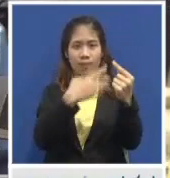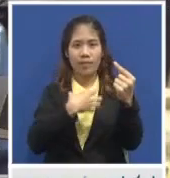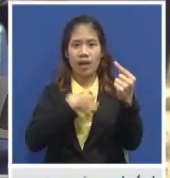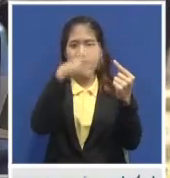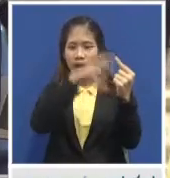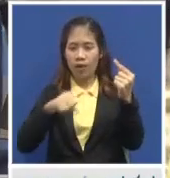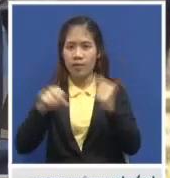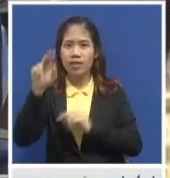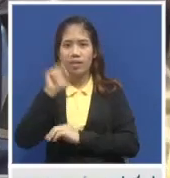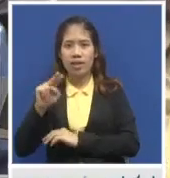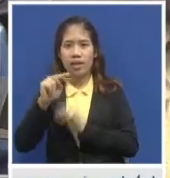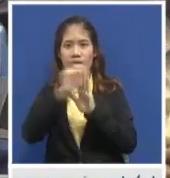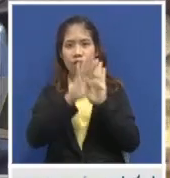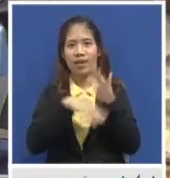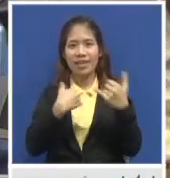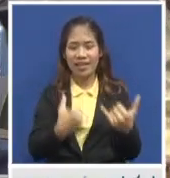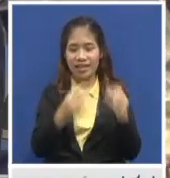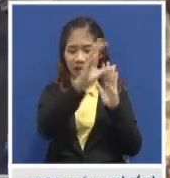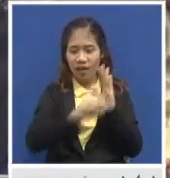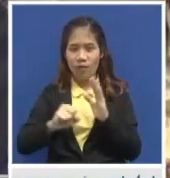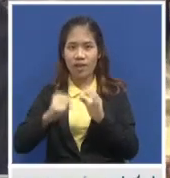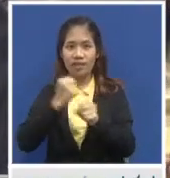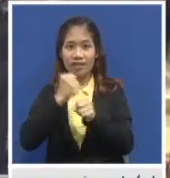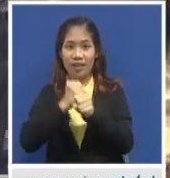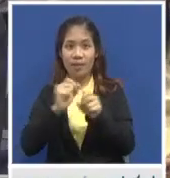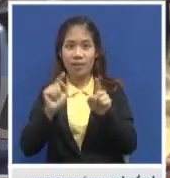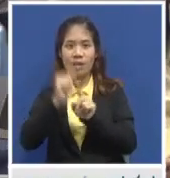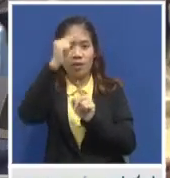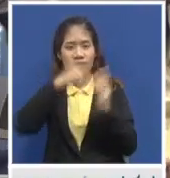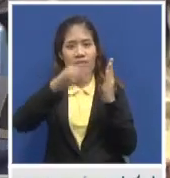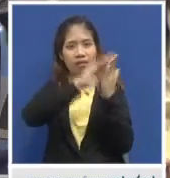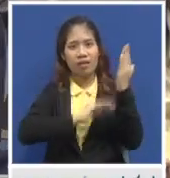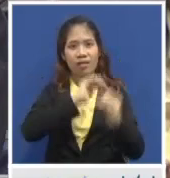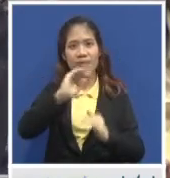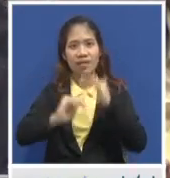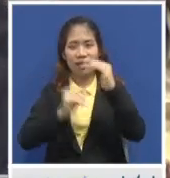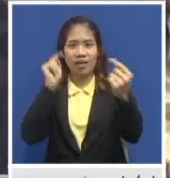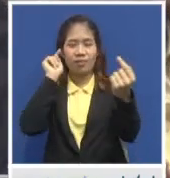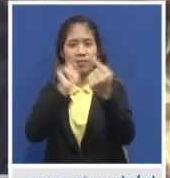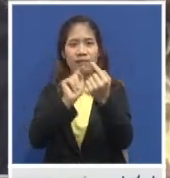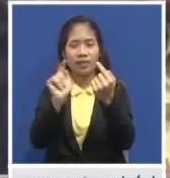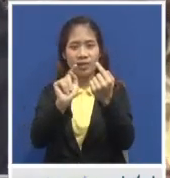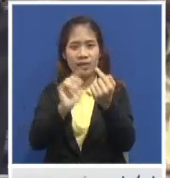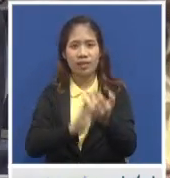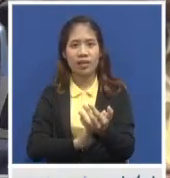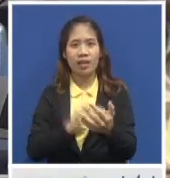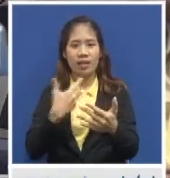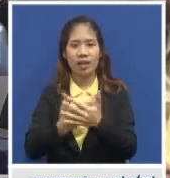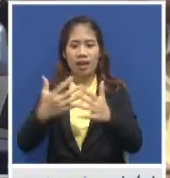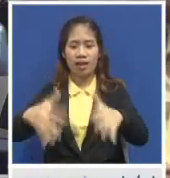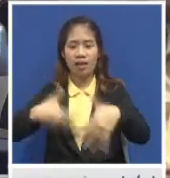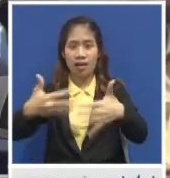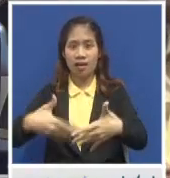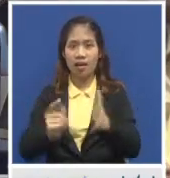ายชุดนี้ช่วยนำพาประเทศไทยไปสู่ประเทศที่มีการพัฒนาไปสู่ประเทศที่มีรายได้ระดับ